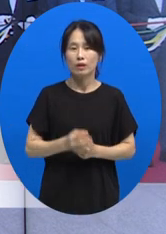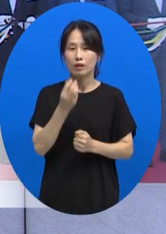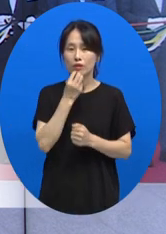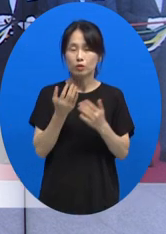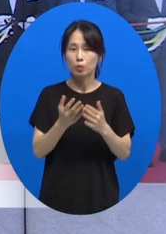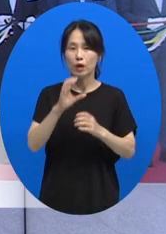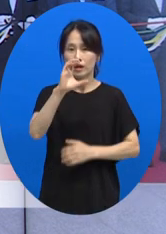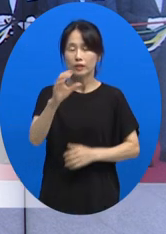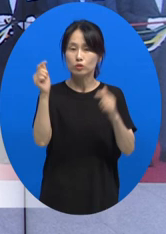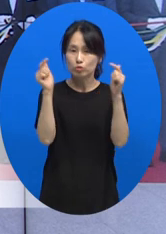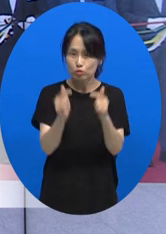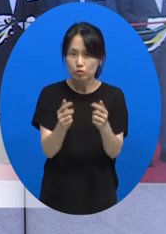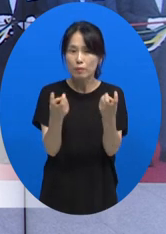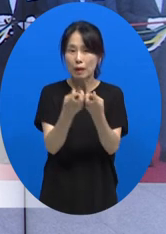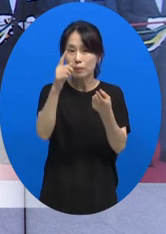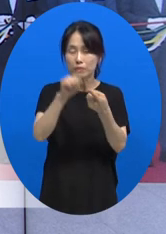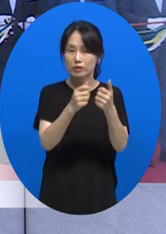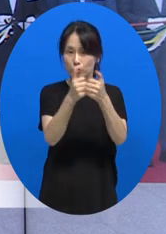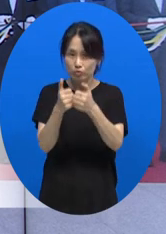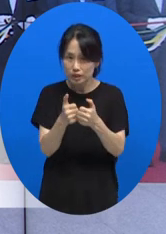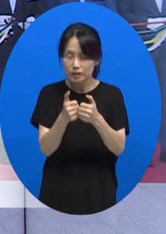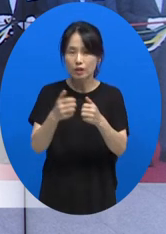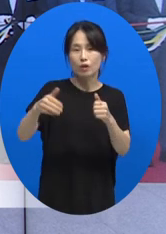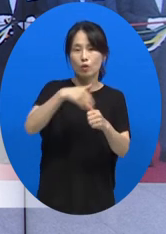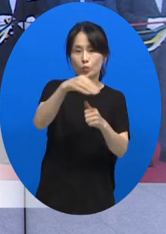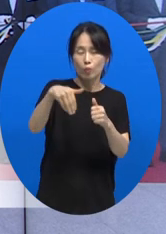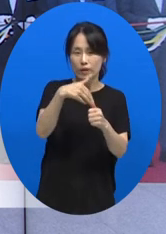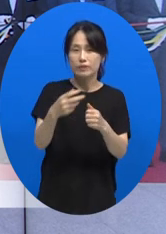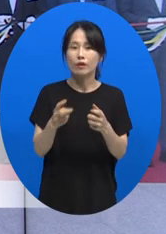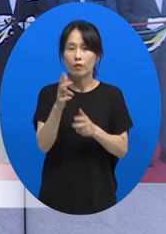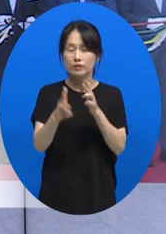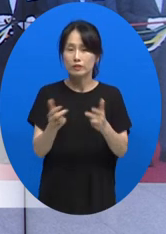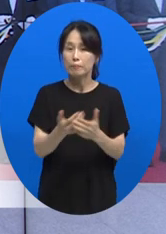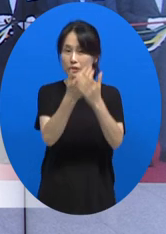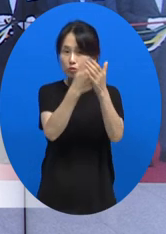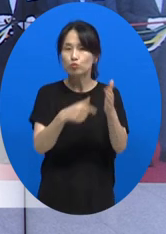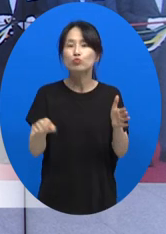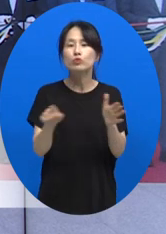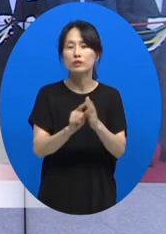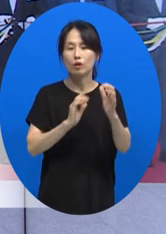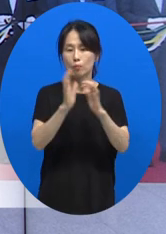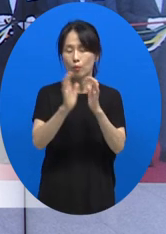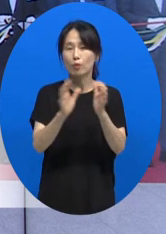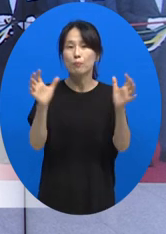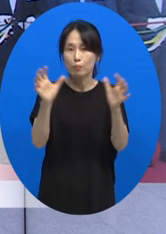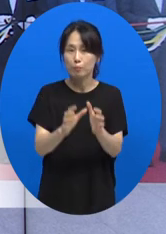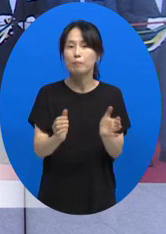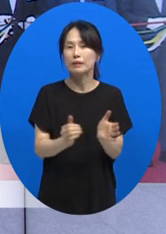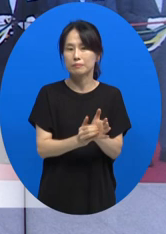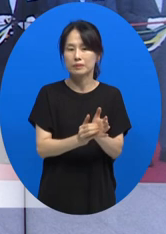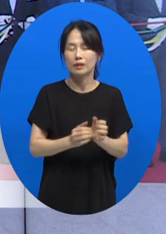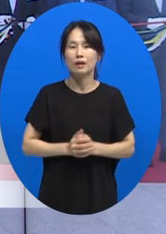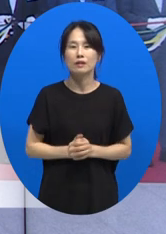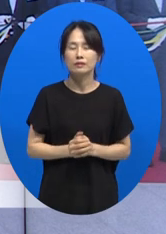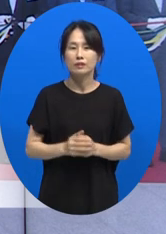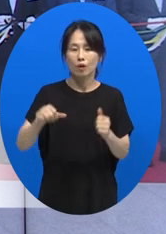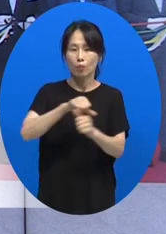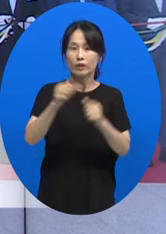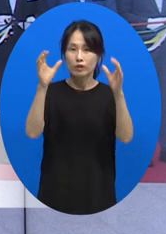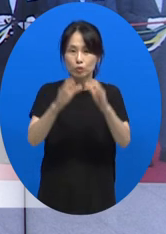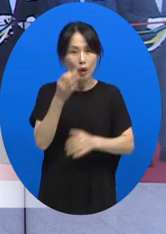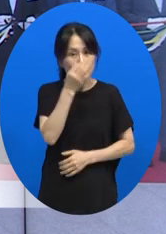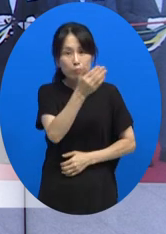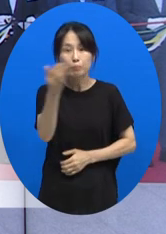중립 실천 방안 등을 논의하고 환경산업 육성을 위해 도내 주요 환경 전시와 포럼을 한자리에 모아 환경 종합 전시를